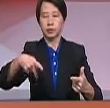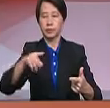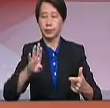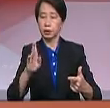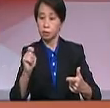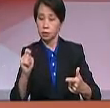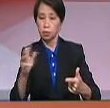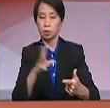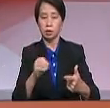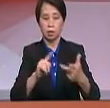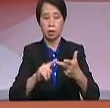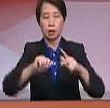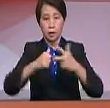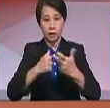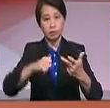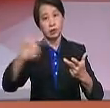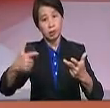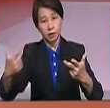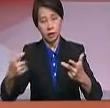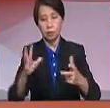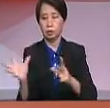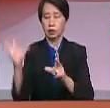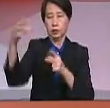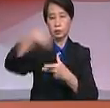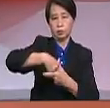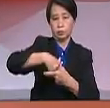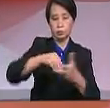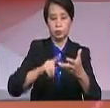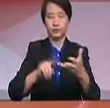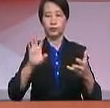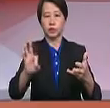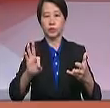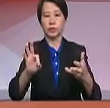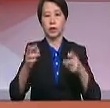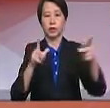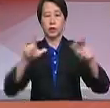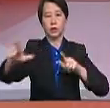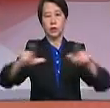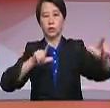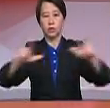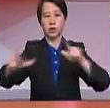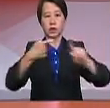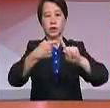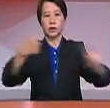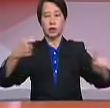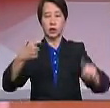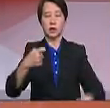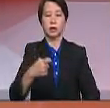dan agensi-agensi lain dan disertai dengan 9 jentera Jabatan Bomber dan